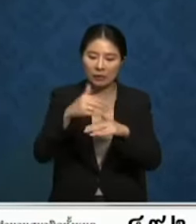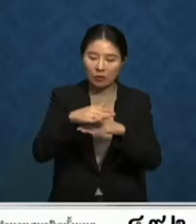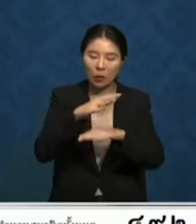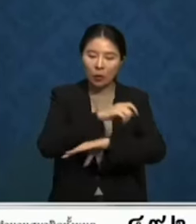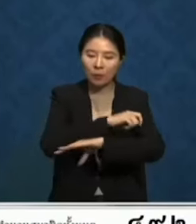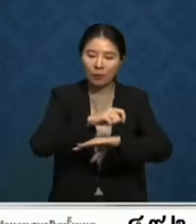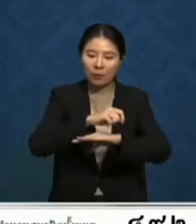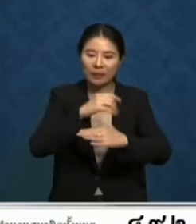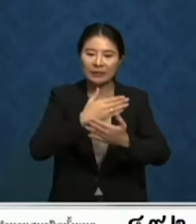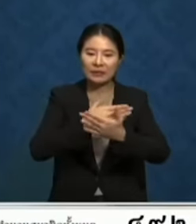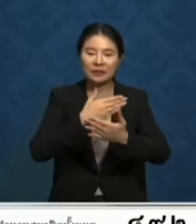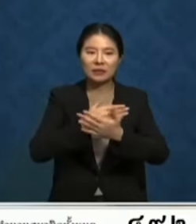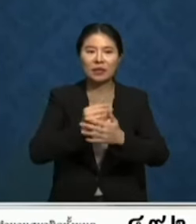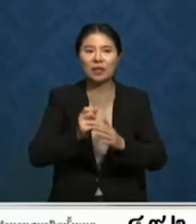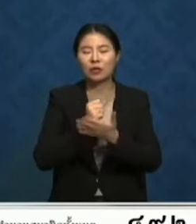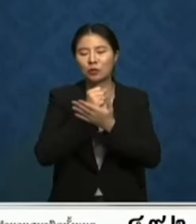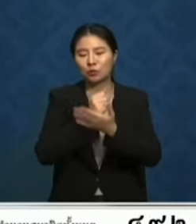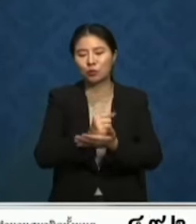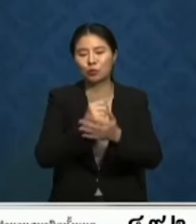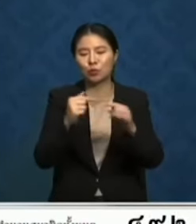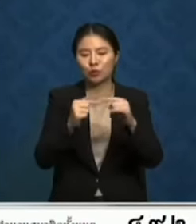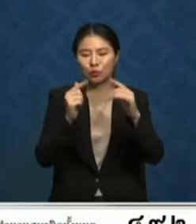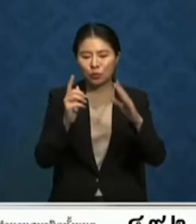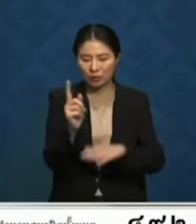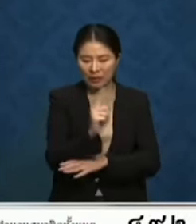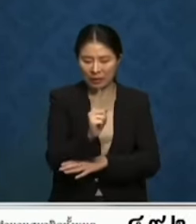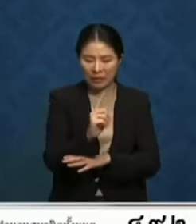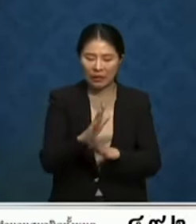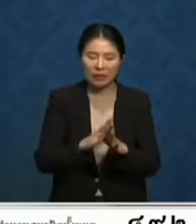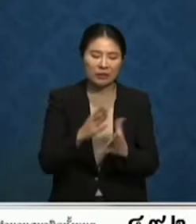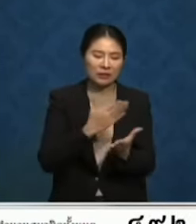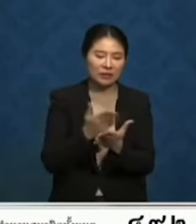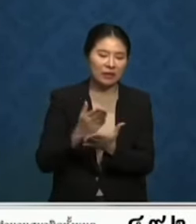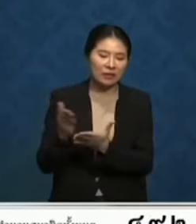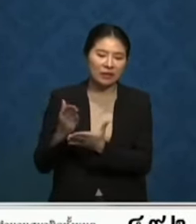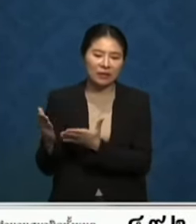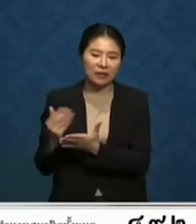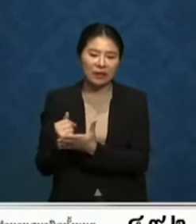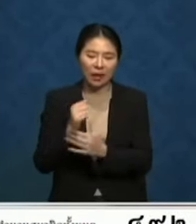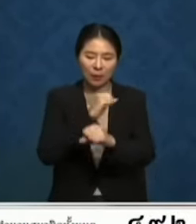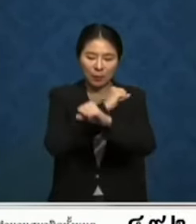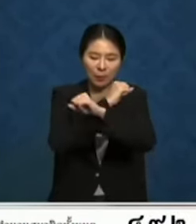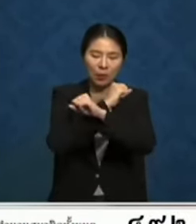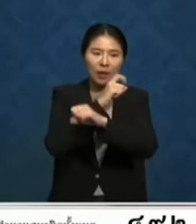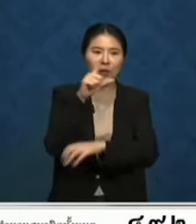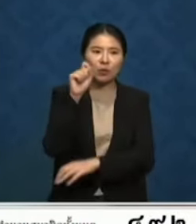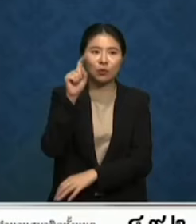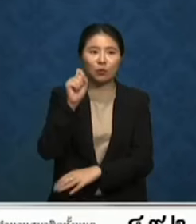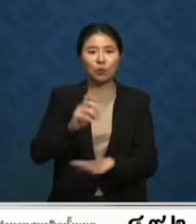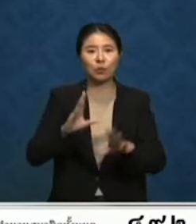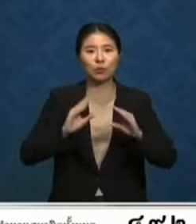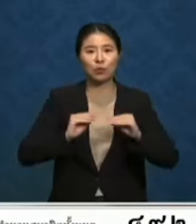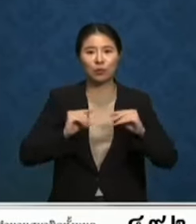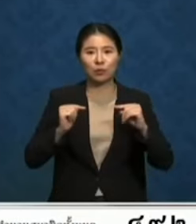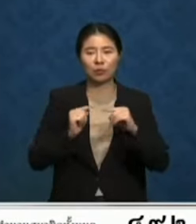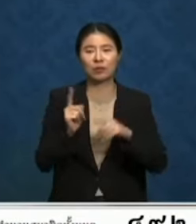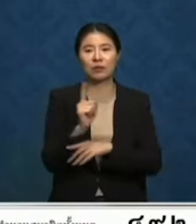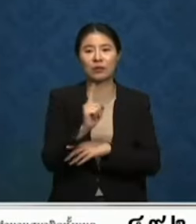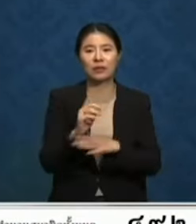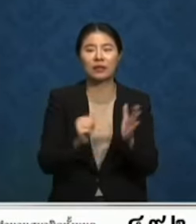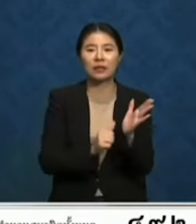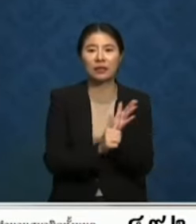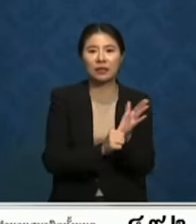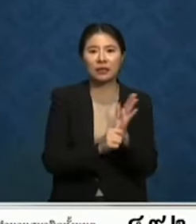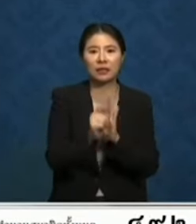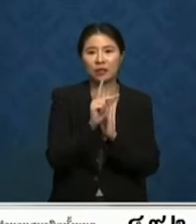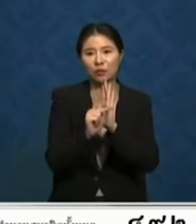ช่วยเหลือในกรณีที่มีการต้องใช้จ่ายเร่งด่วนท่านประธานครับผมเห็นด้วยกับเพื่อนสมาชิกครับว่าต้องมีการปรับปรุงกฎหมายฉ